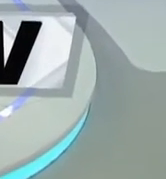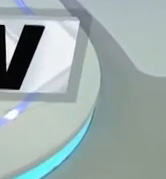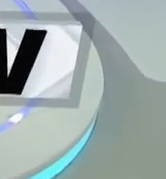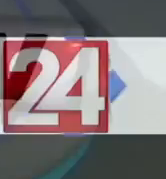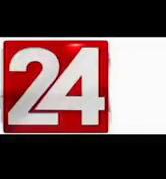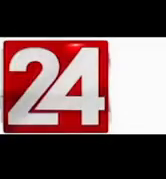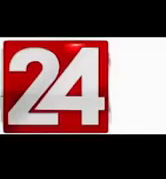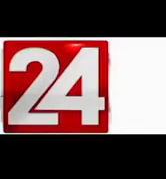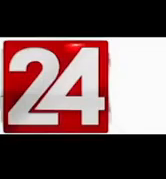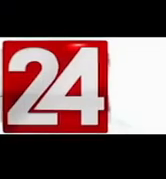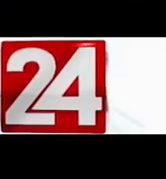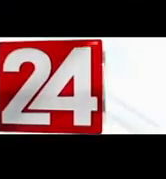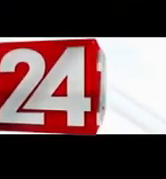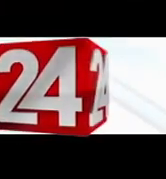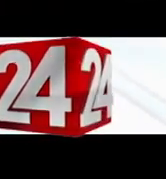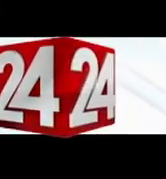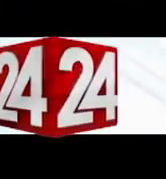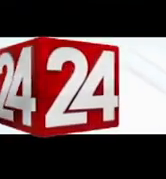Abangan